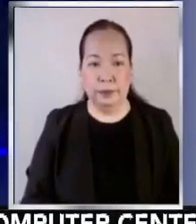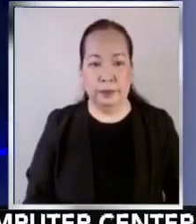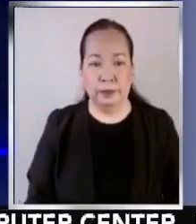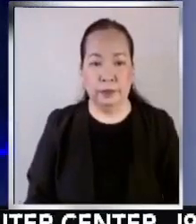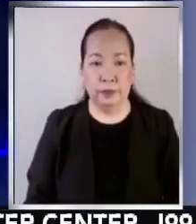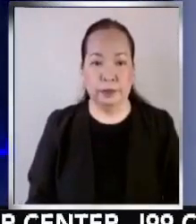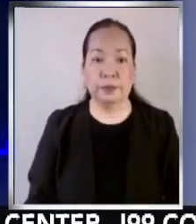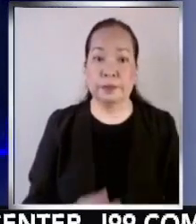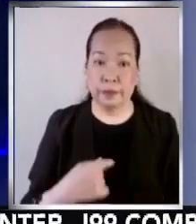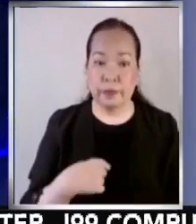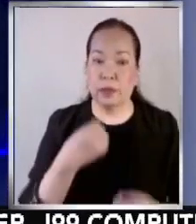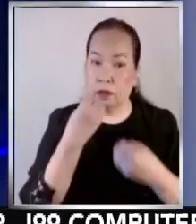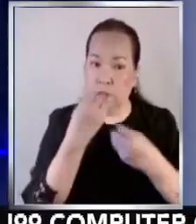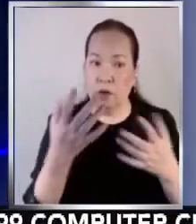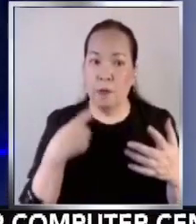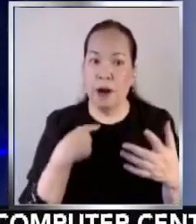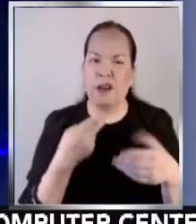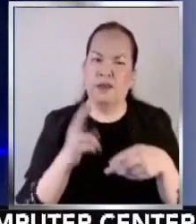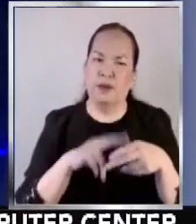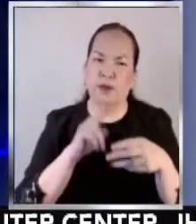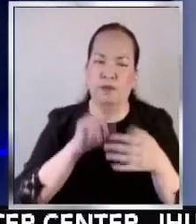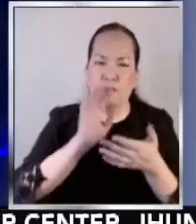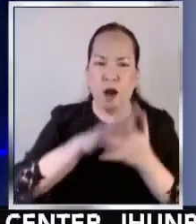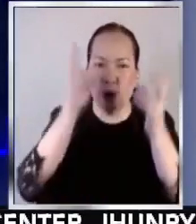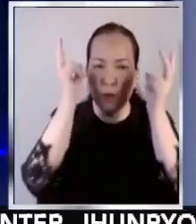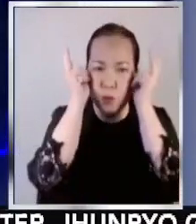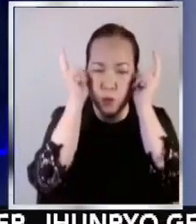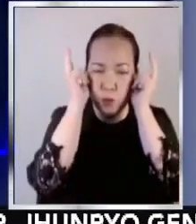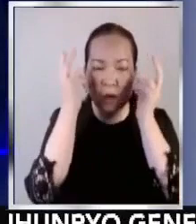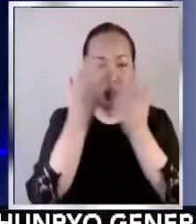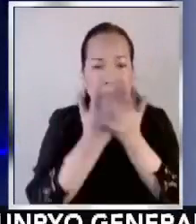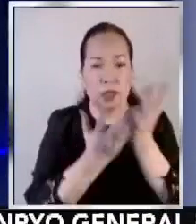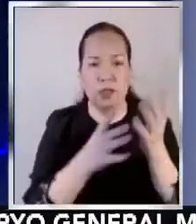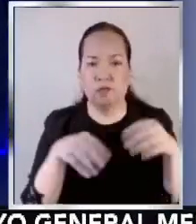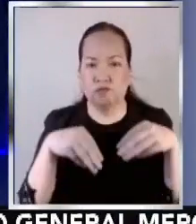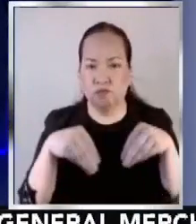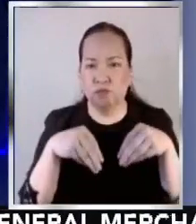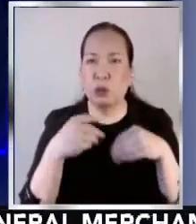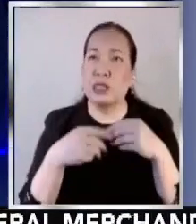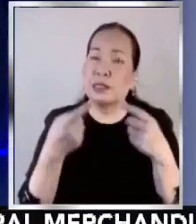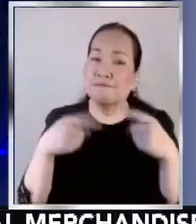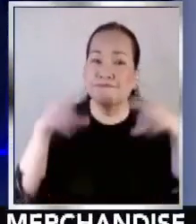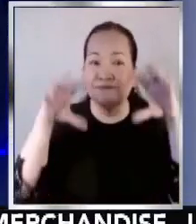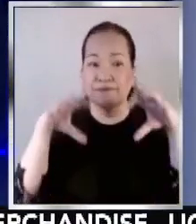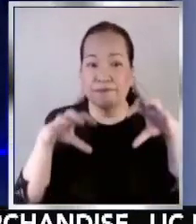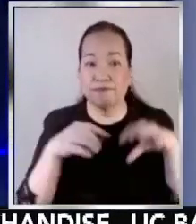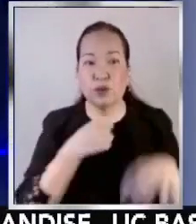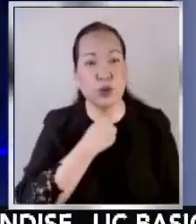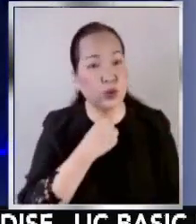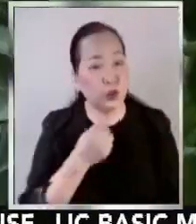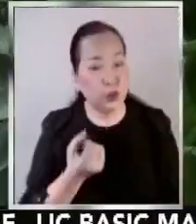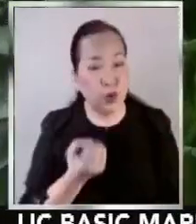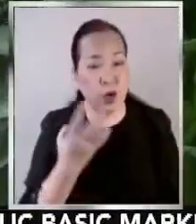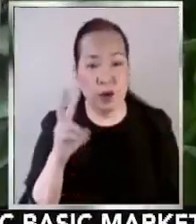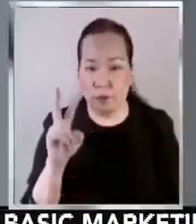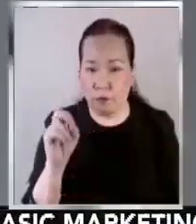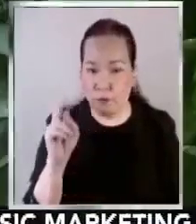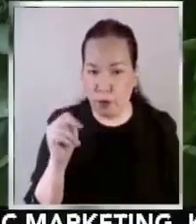Nagtaas presyo ang ilang gulay sa palengke dahil sa pag-uulan kamakailan. Alamin po kung magkano sa pagtuto ni Von Aquino.